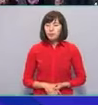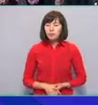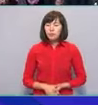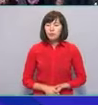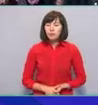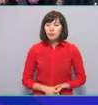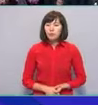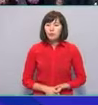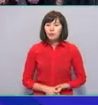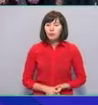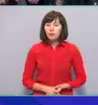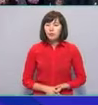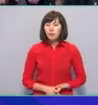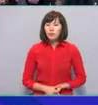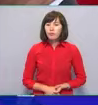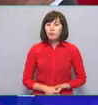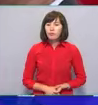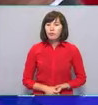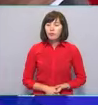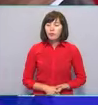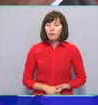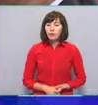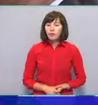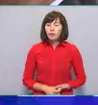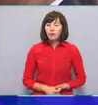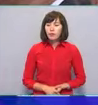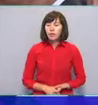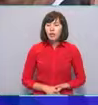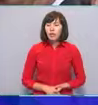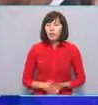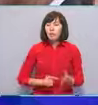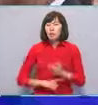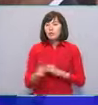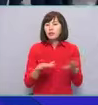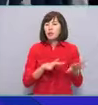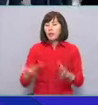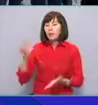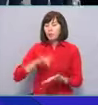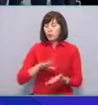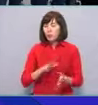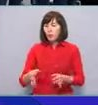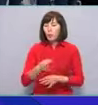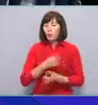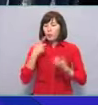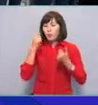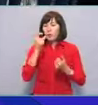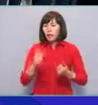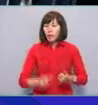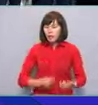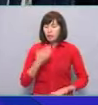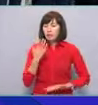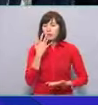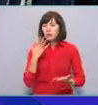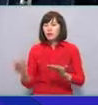Қаламыздың 64 жылдық мерейтойы құтты болсын. Қала күніне арналған негізгі шара орталық алаңда өтті. Оған облысқа танымал тұлғалар мен алыс